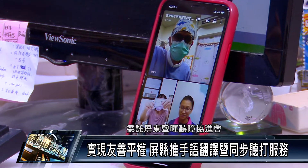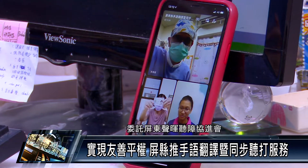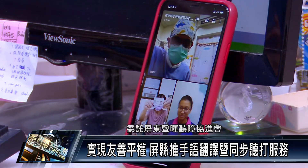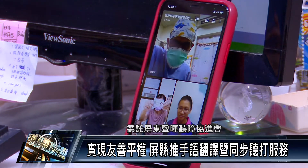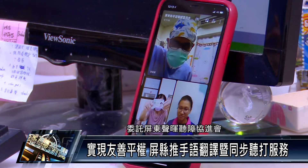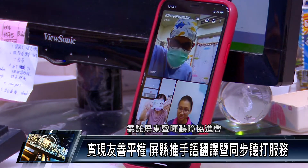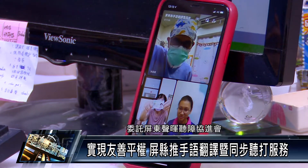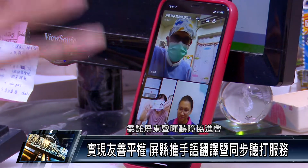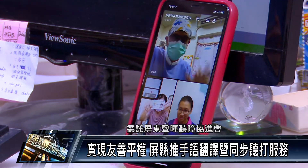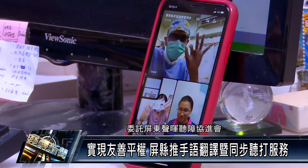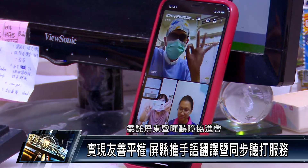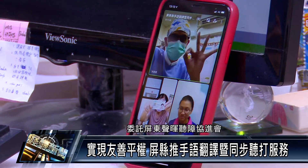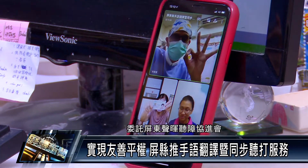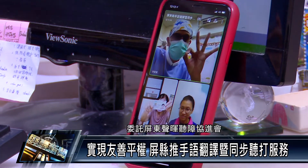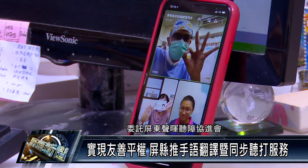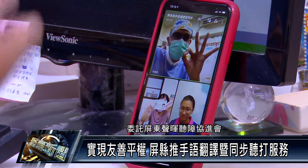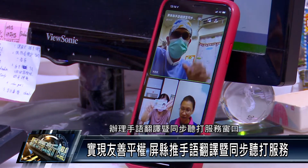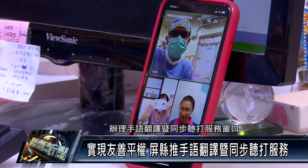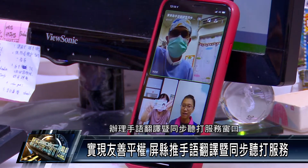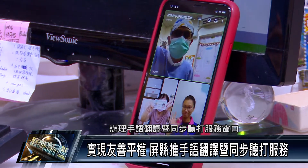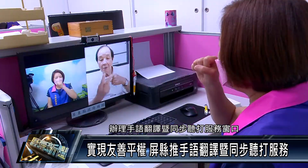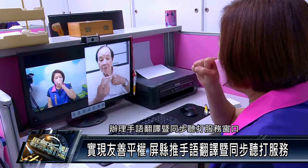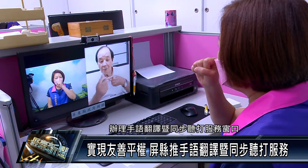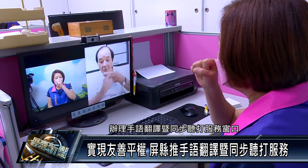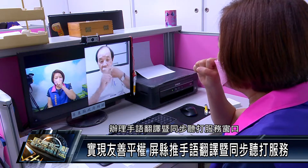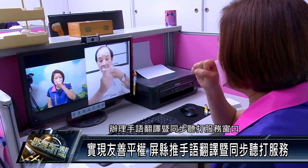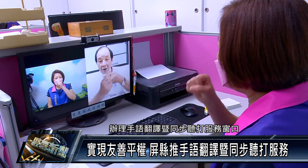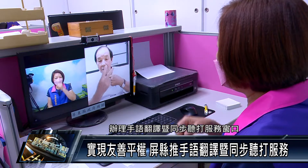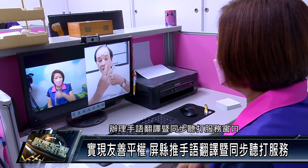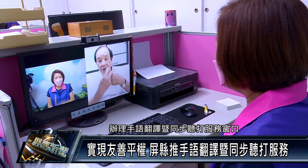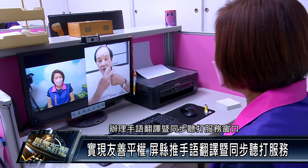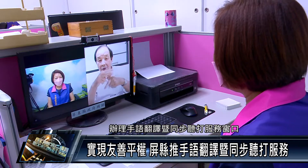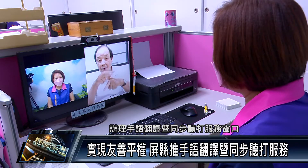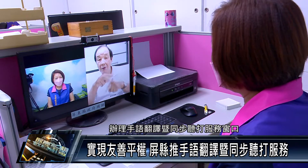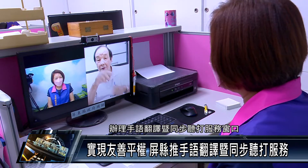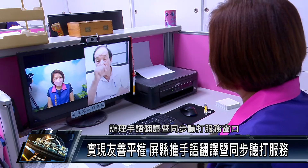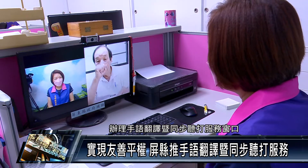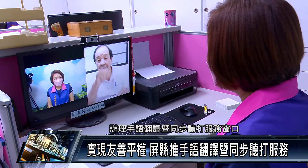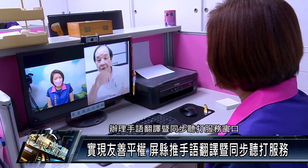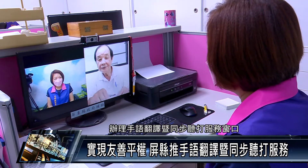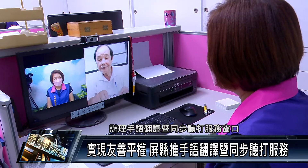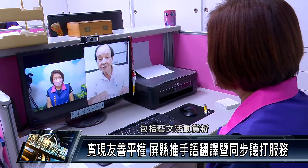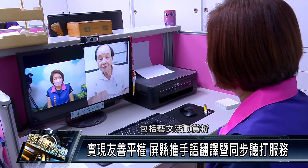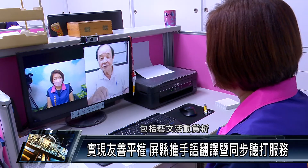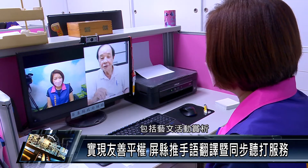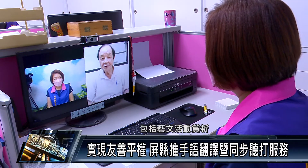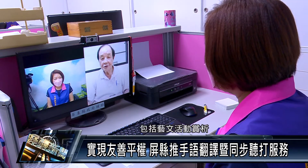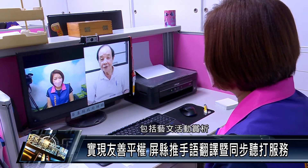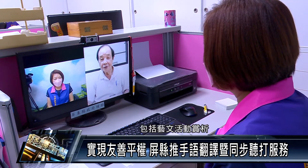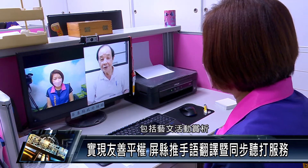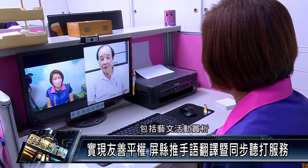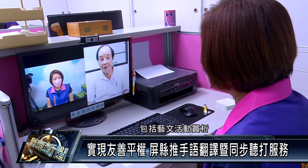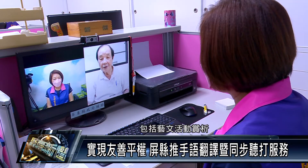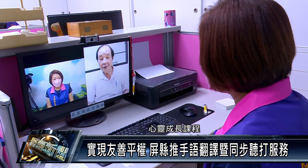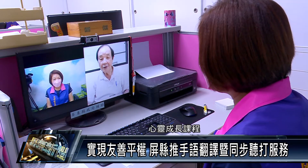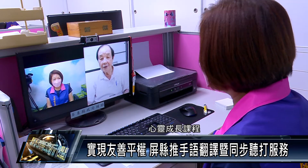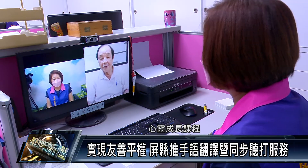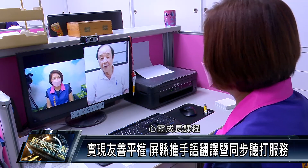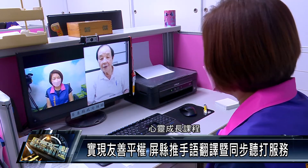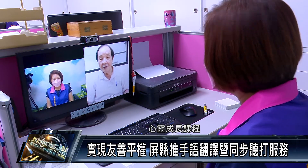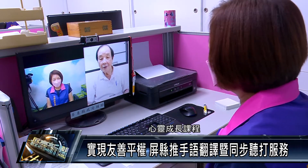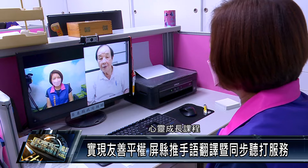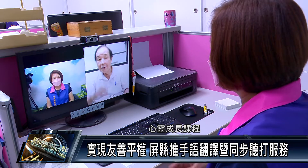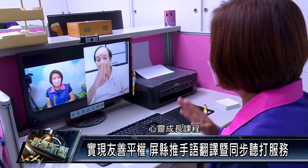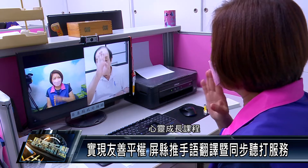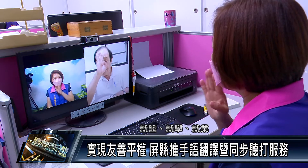务，委托屏东生辉听障协进会办理手语翻译及同步听打服务窗口，包括艺文活动赏析、